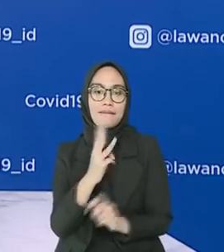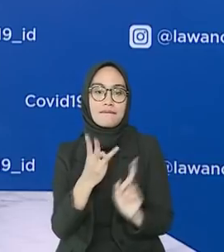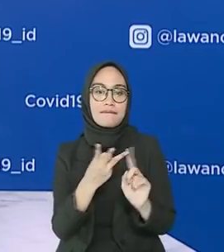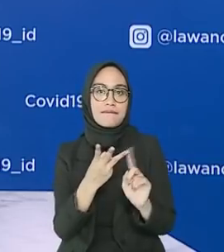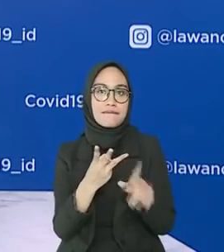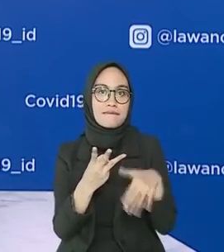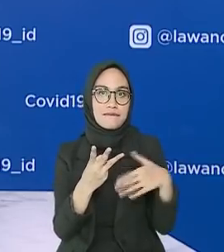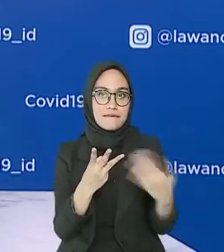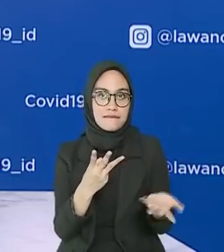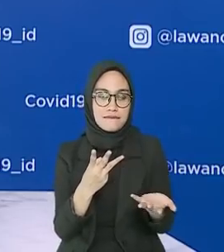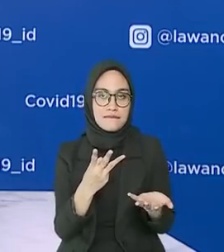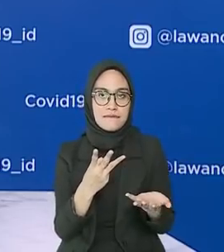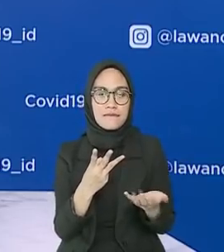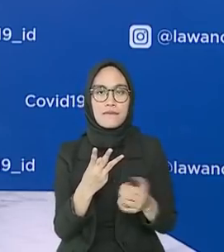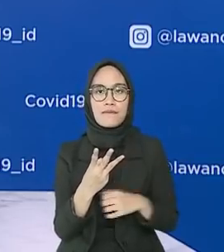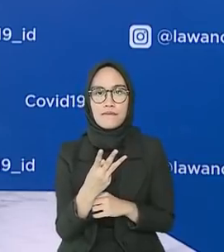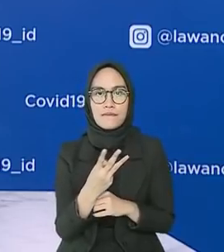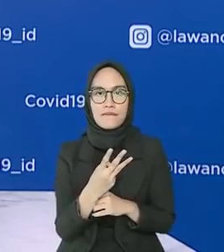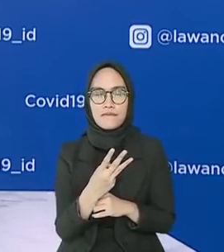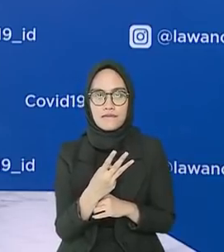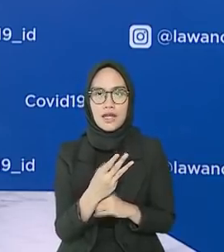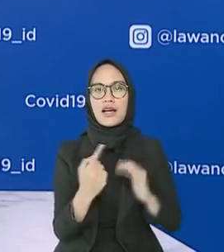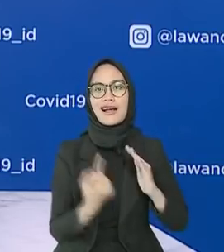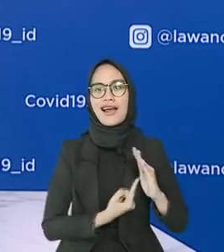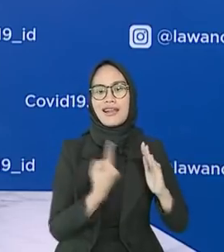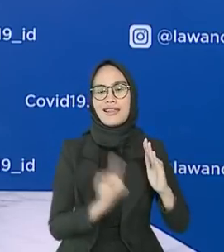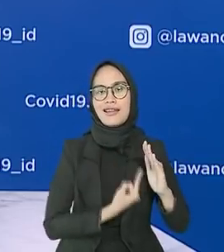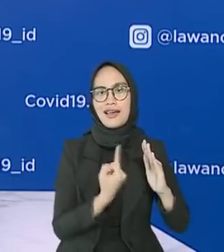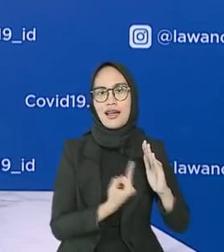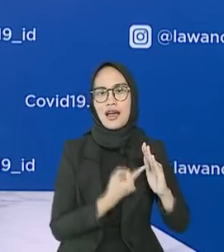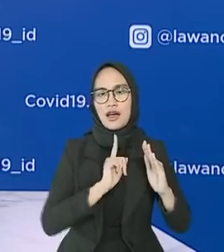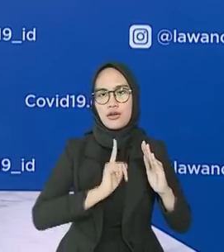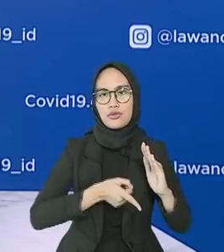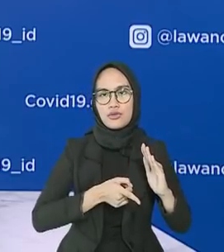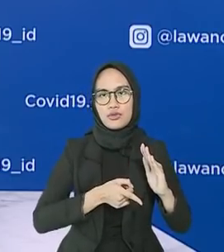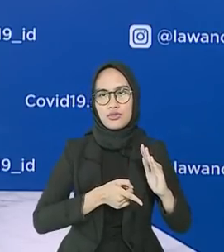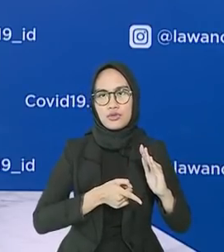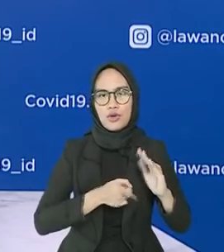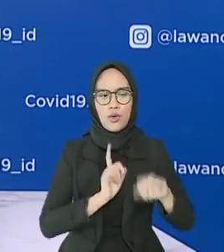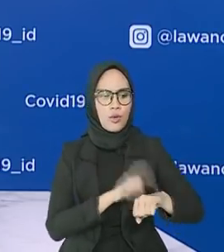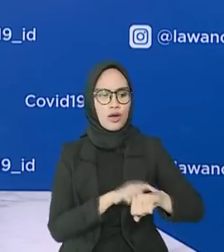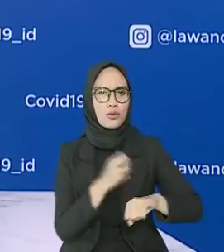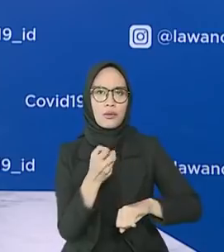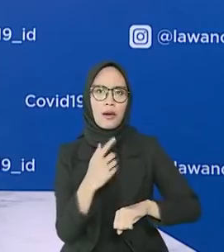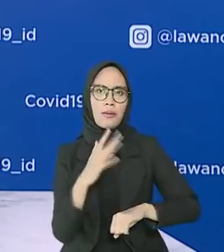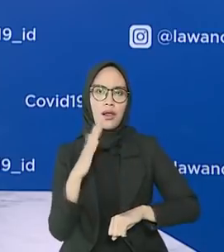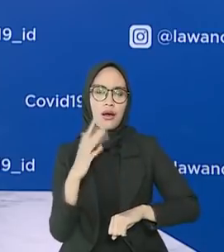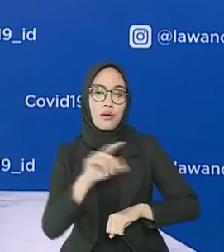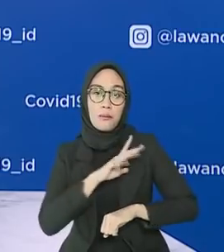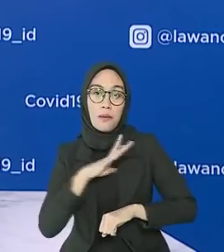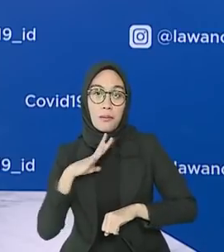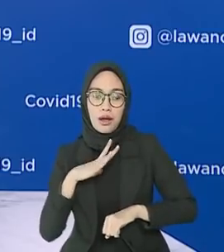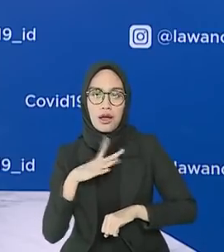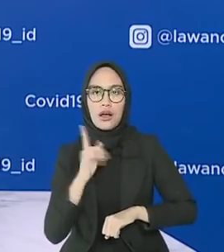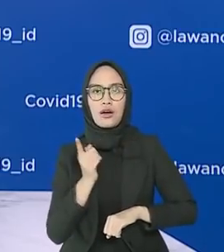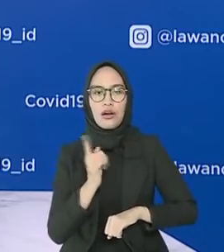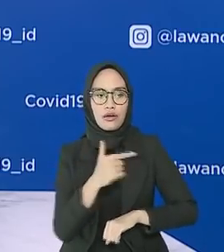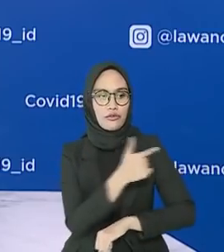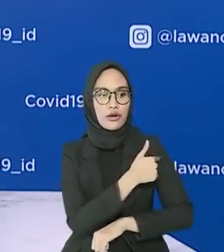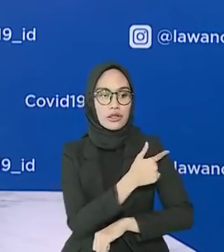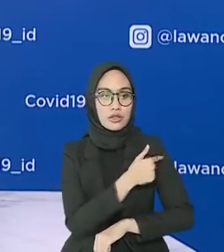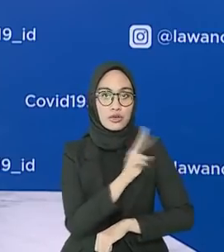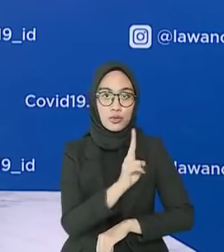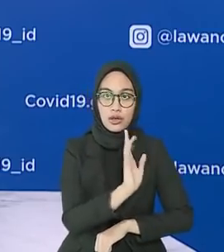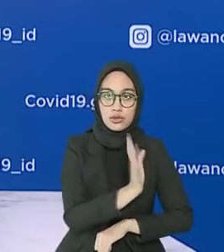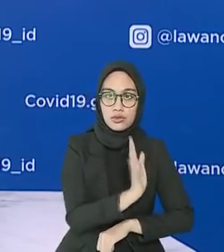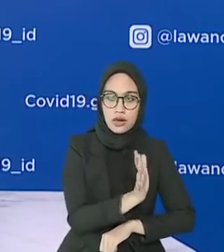yang ketiga adalah melakukan kewajiban karantina yang durasinya dibedakan antara yang sudah divaksin lengkap selama 3 hari